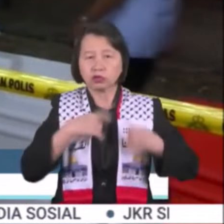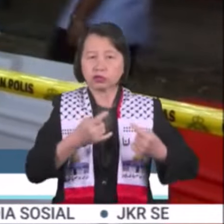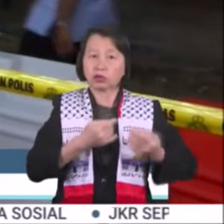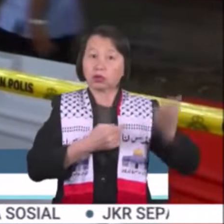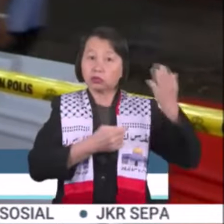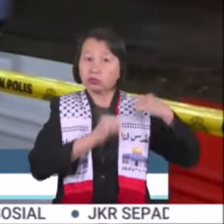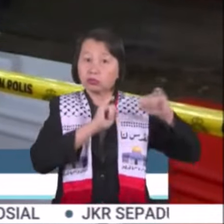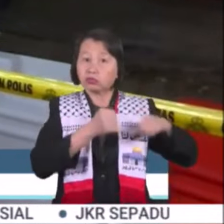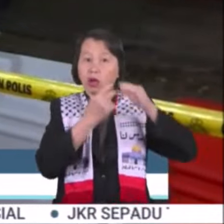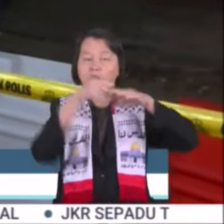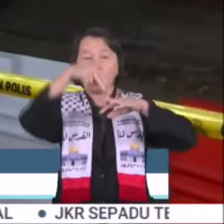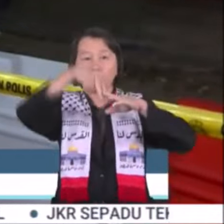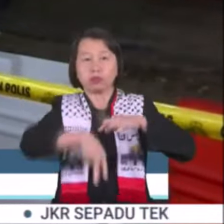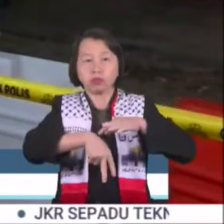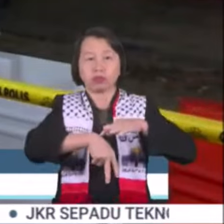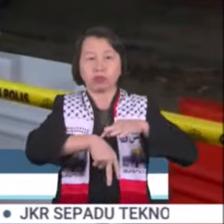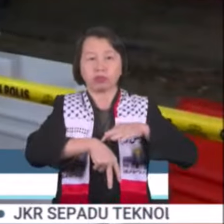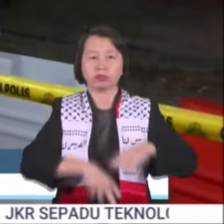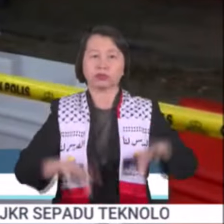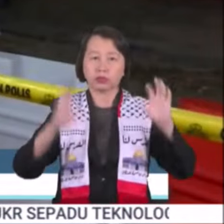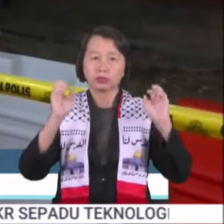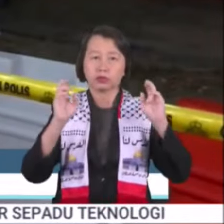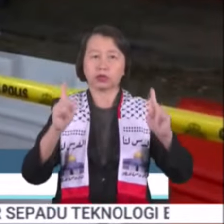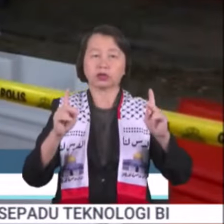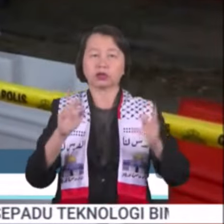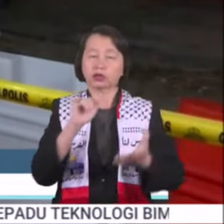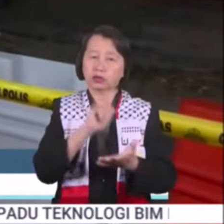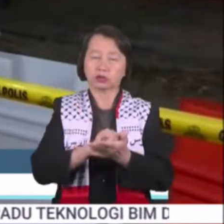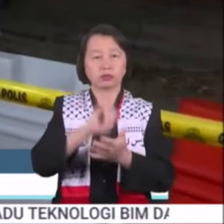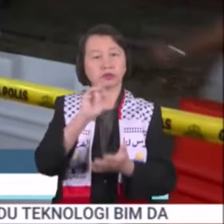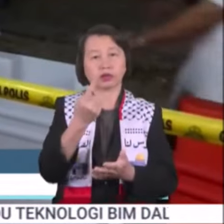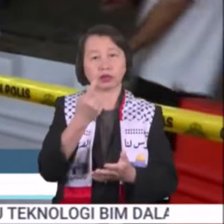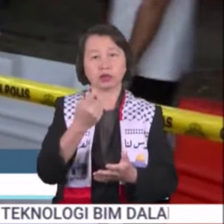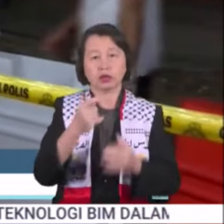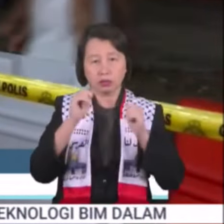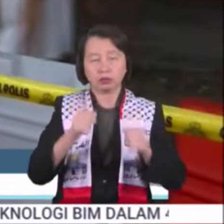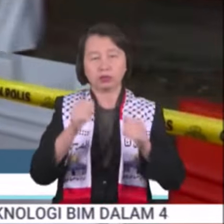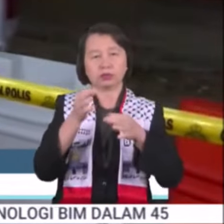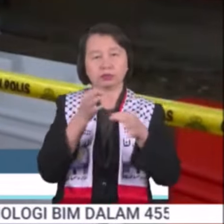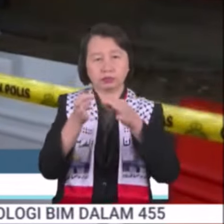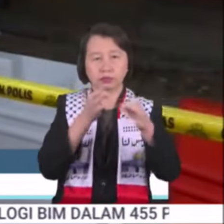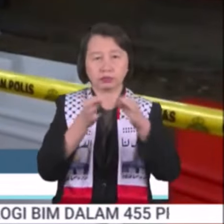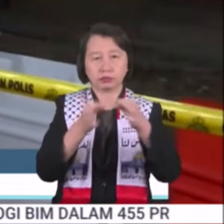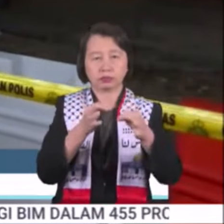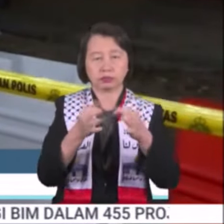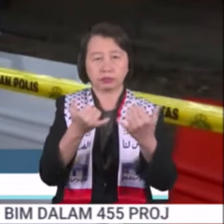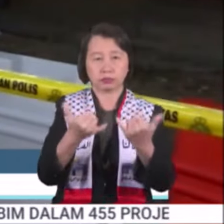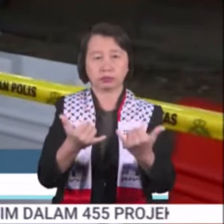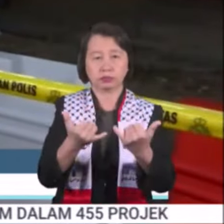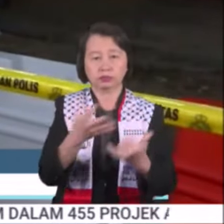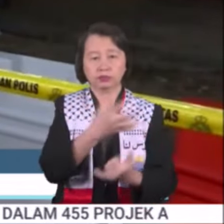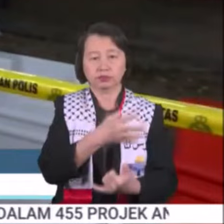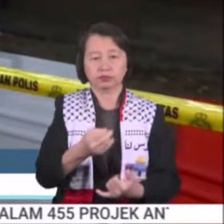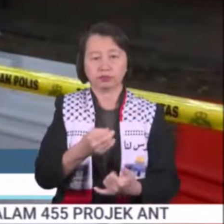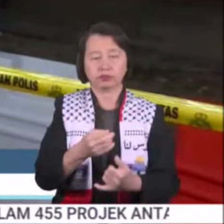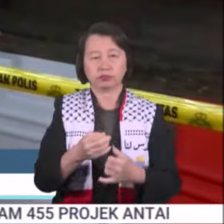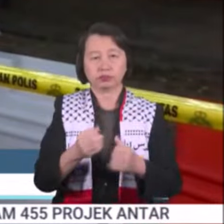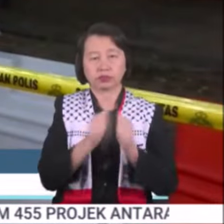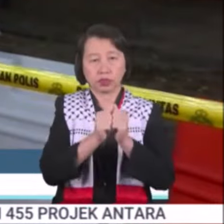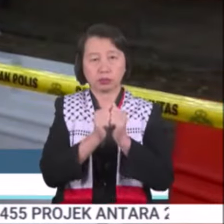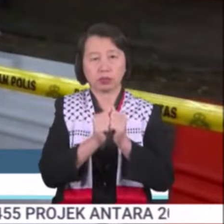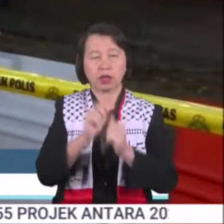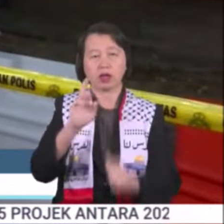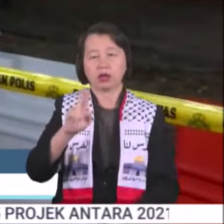Jumaat lalu. Baiklah, saya rasa setakat itu sahaja yang dapat saya kongsikan ketika ini dan terus